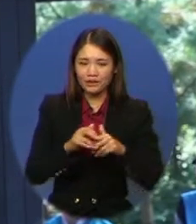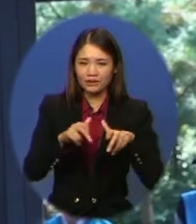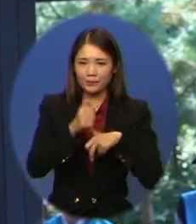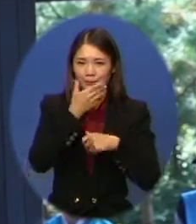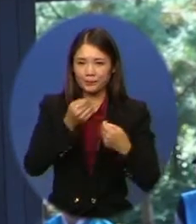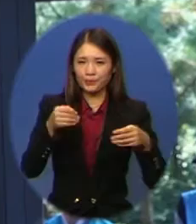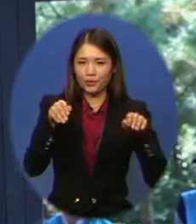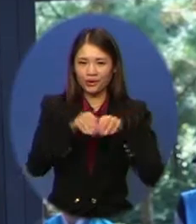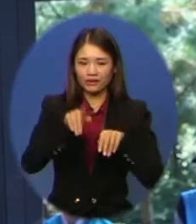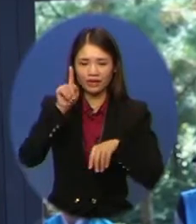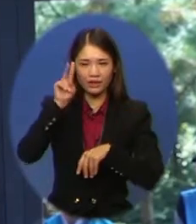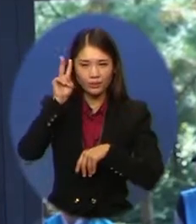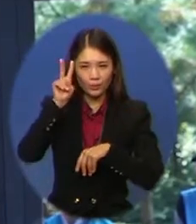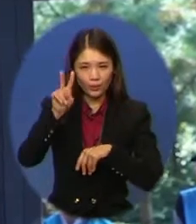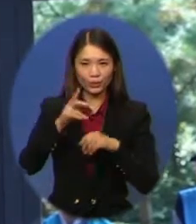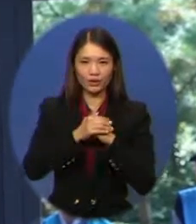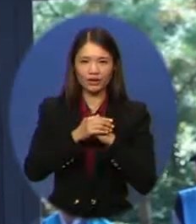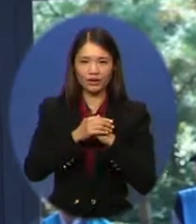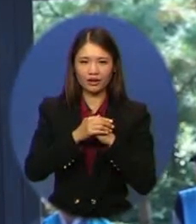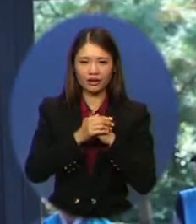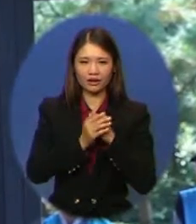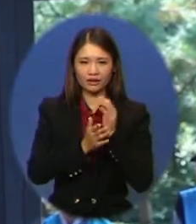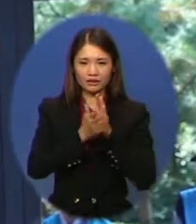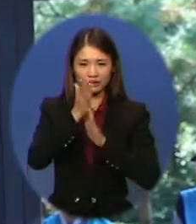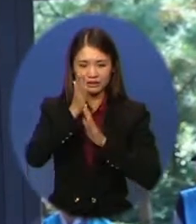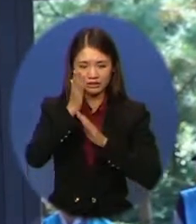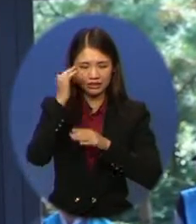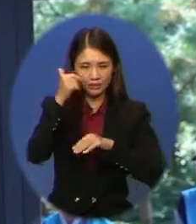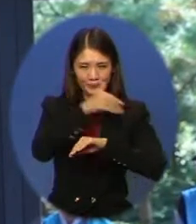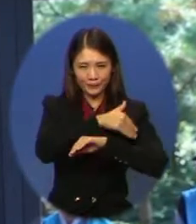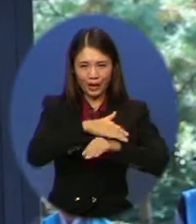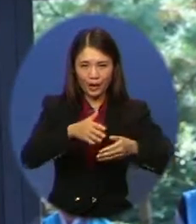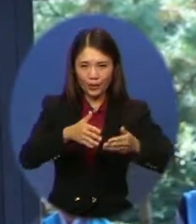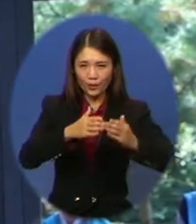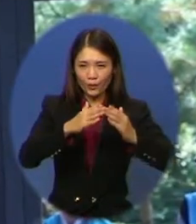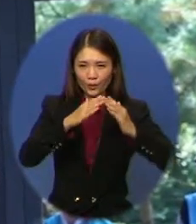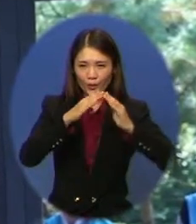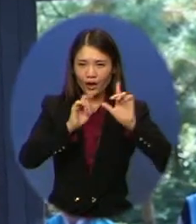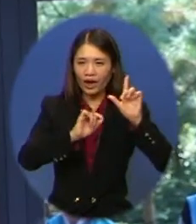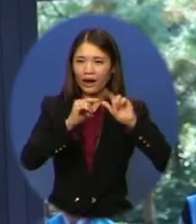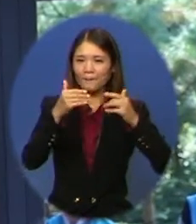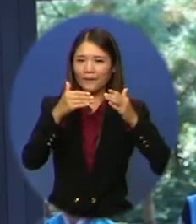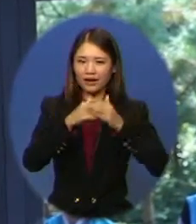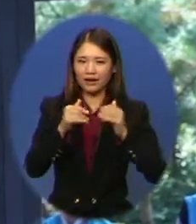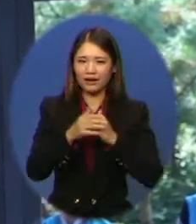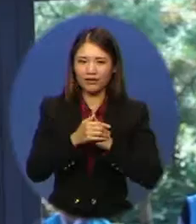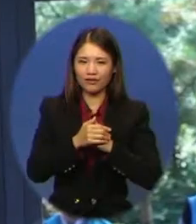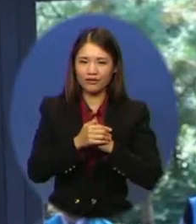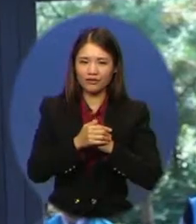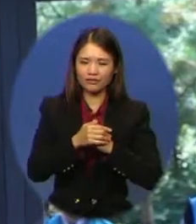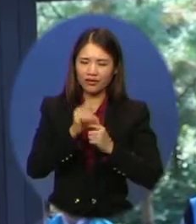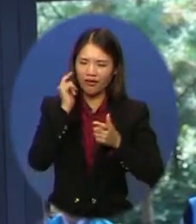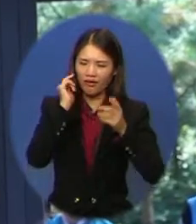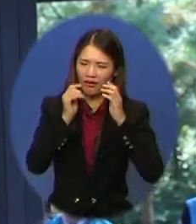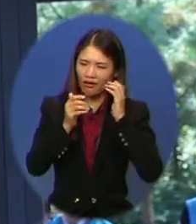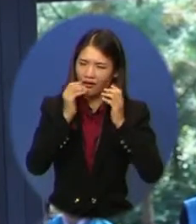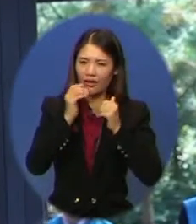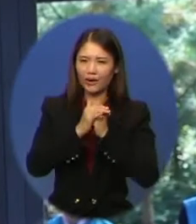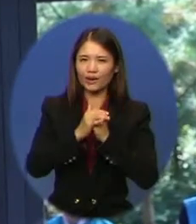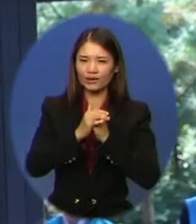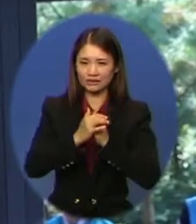이제 모레 실시 설계가 이제 다 완성이 됩니다. 이것도 왜 걱정이 많았어요. 우리 여기